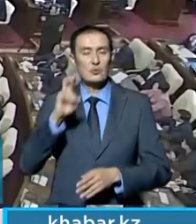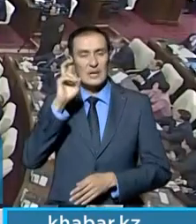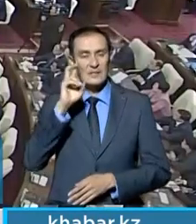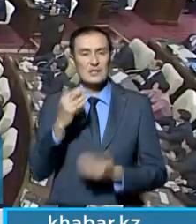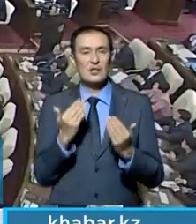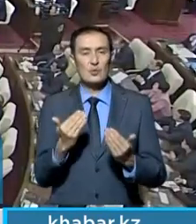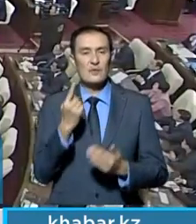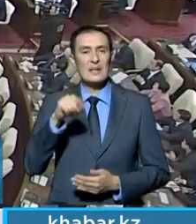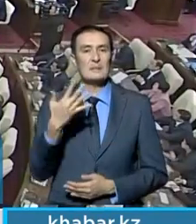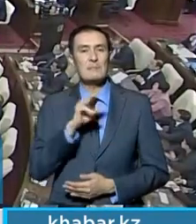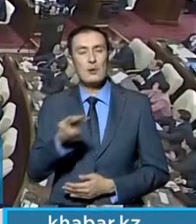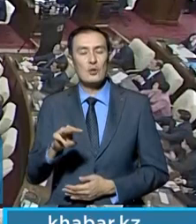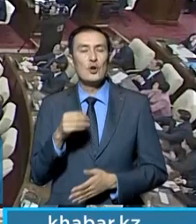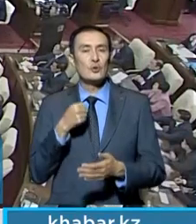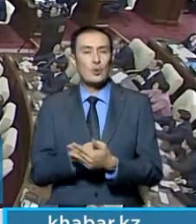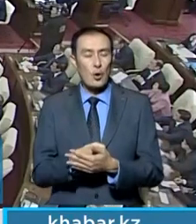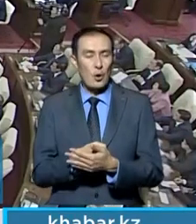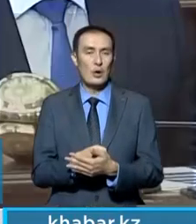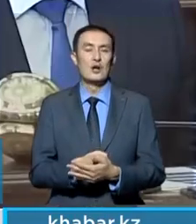текущих 1,5 миллиона до не менее